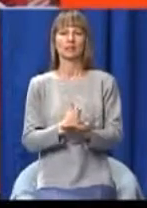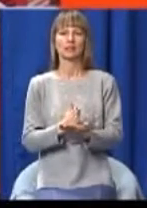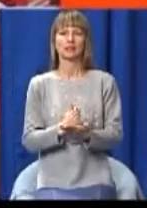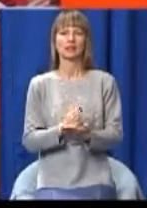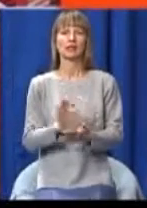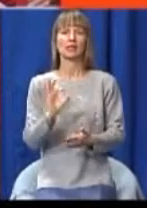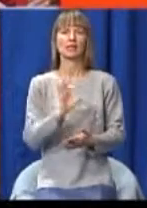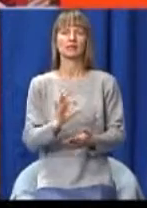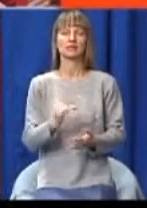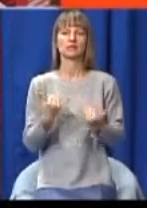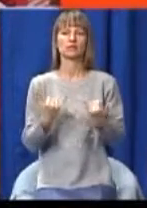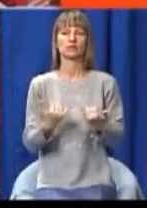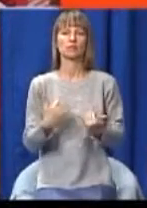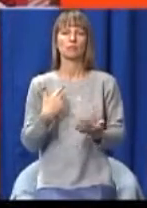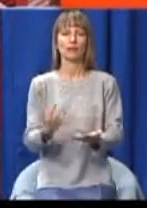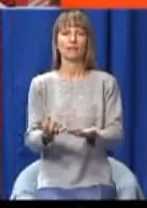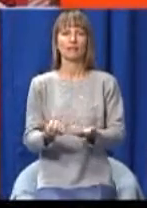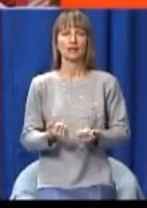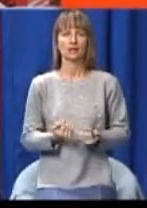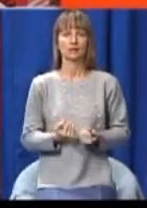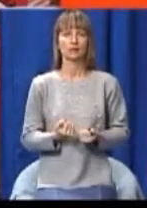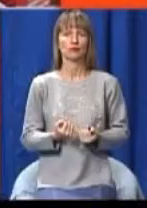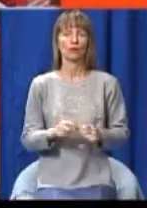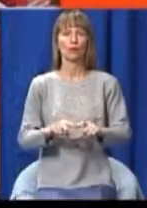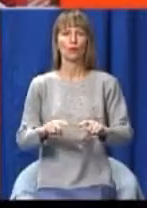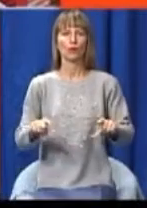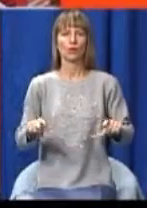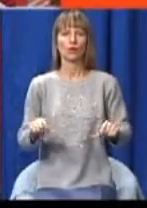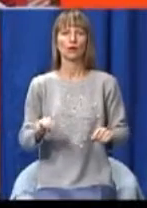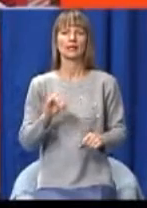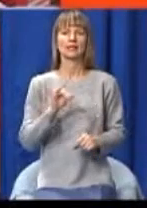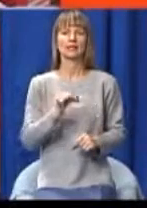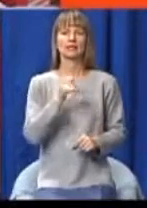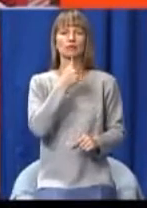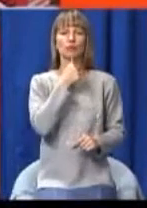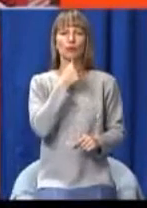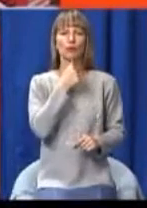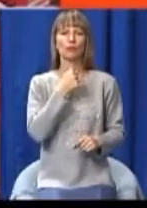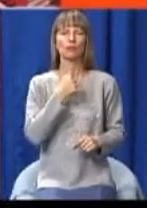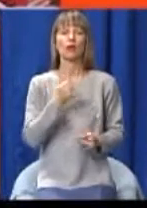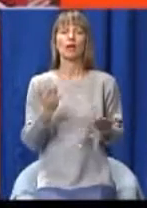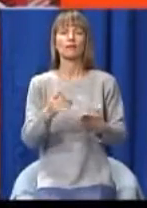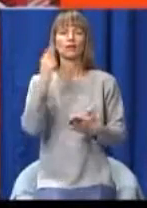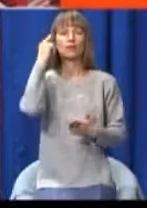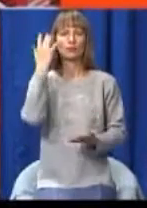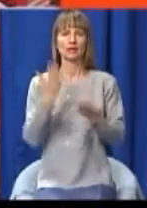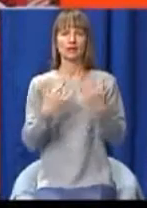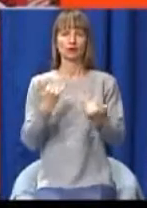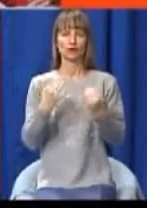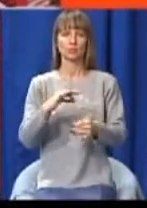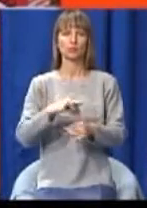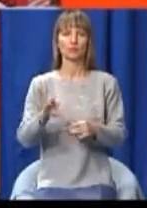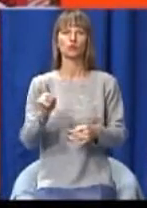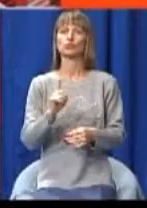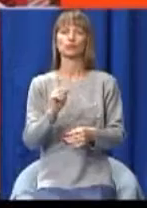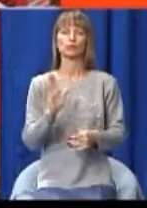пінцет. Зараз ми їм візьмемо купюру і спробуємо. Ну от як ви думаєте, якщо я її зараз підпалю,